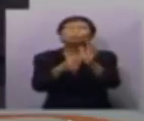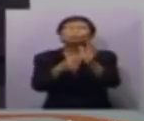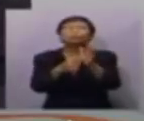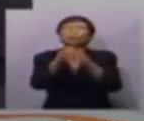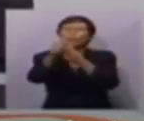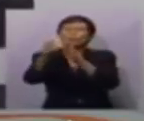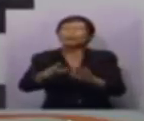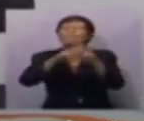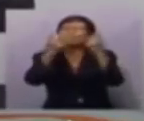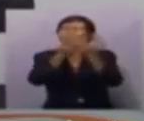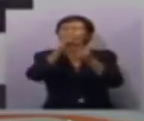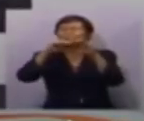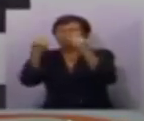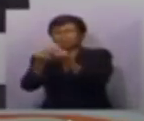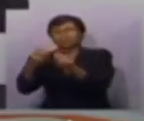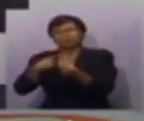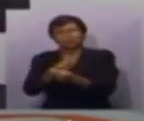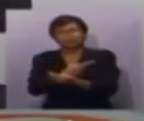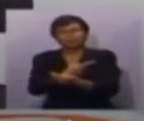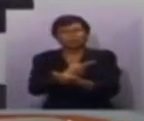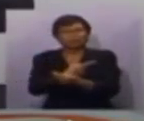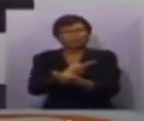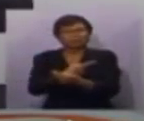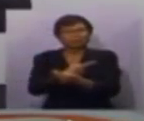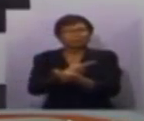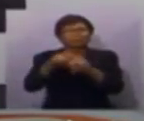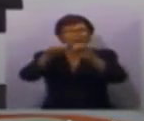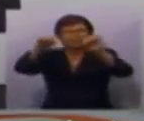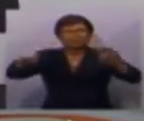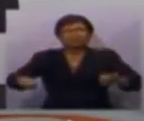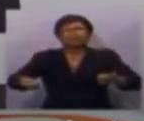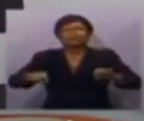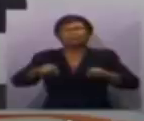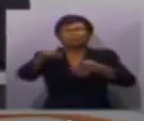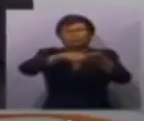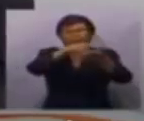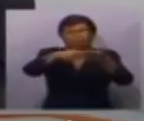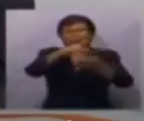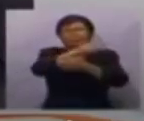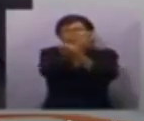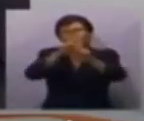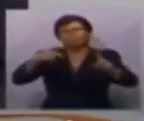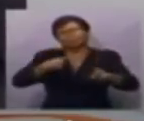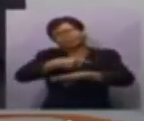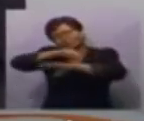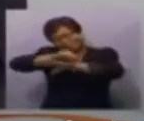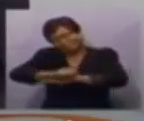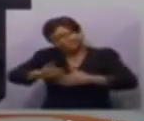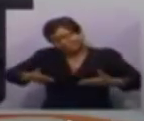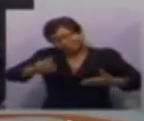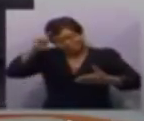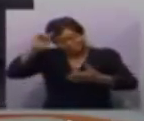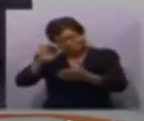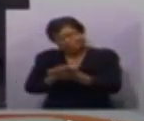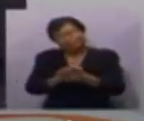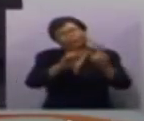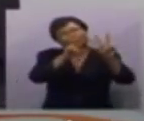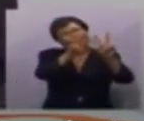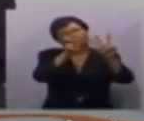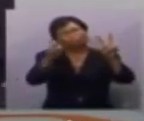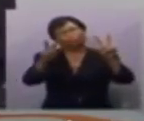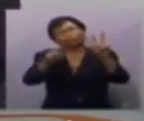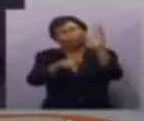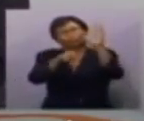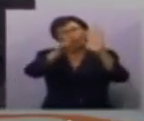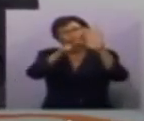kepimpinan parti dan masyarakat kita percaya tentang sistem pilihan raya dan demokrasi yang kita amalkan. Kita ada 222